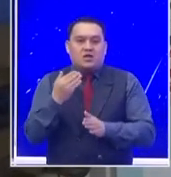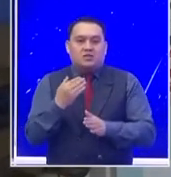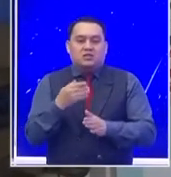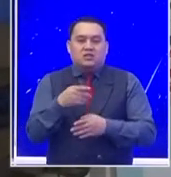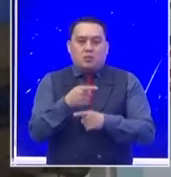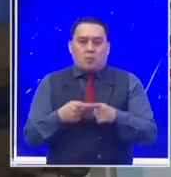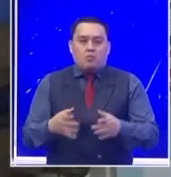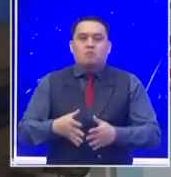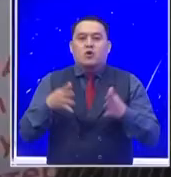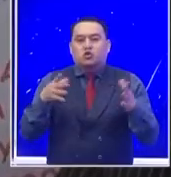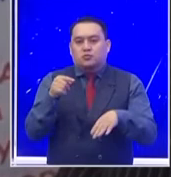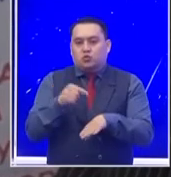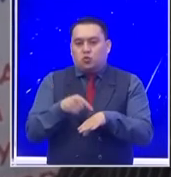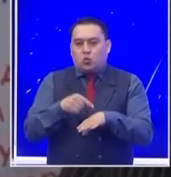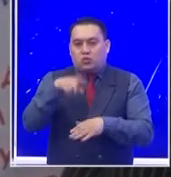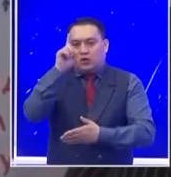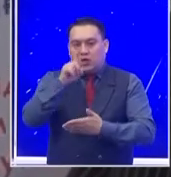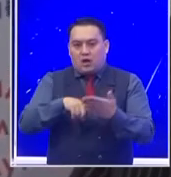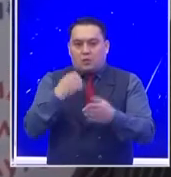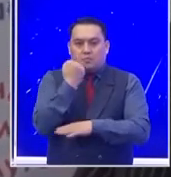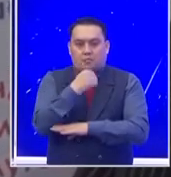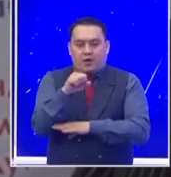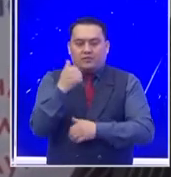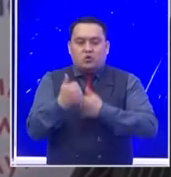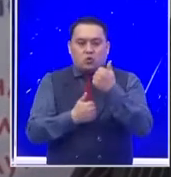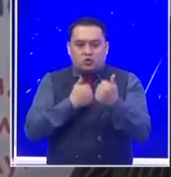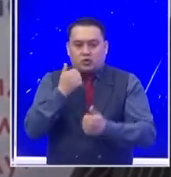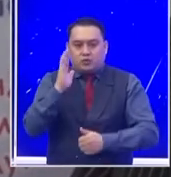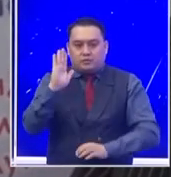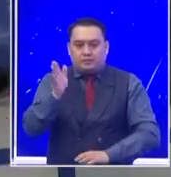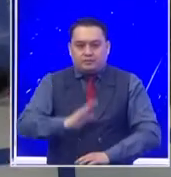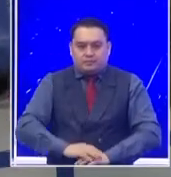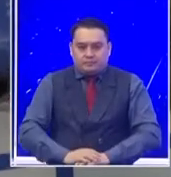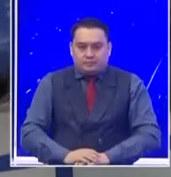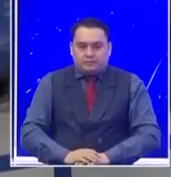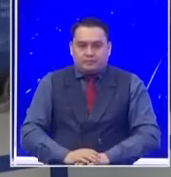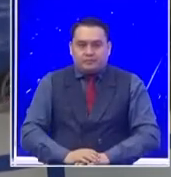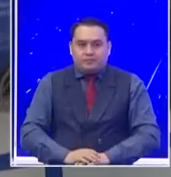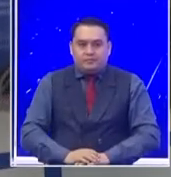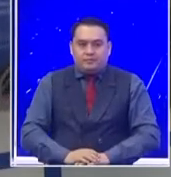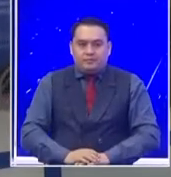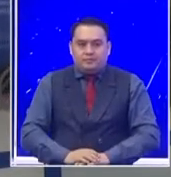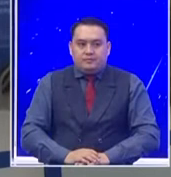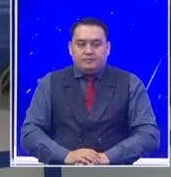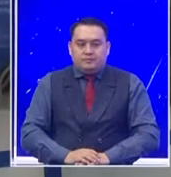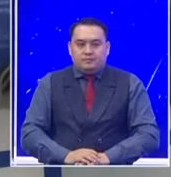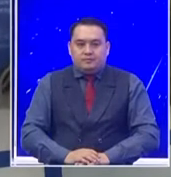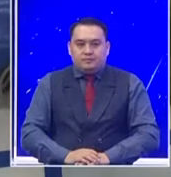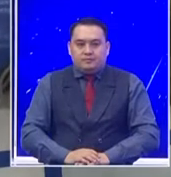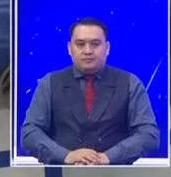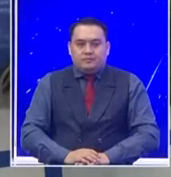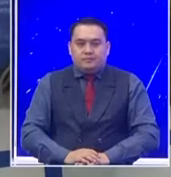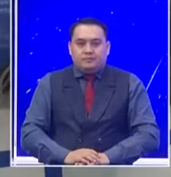отрывок с большим чувством я надеюсь что мы победим в этом конкурсе о станции семье какая оборона